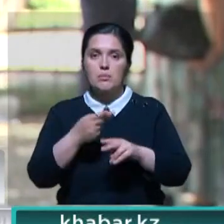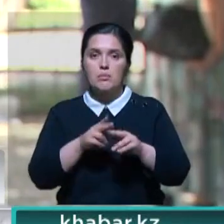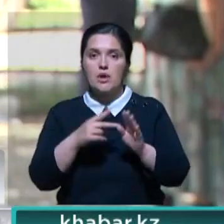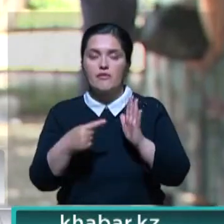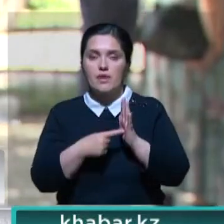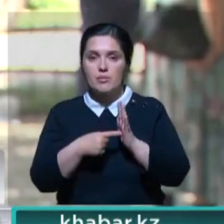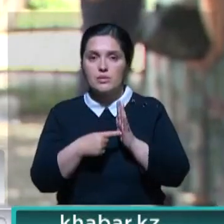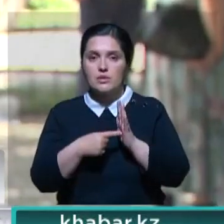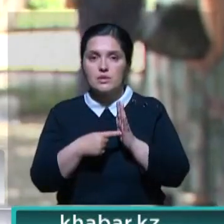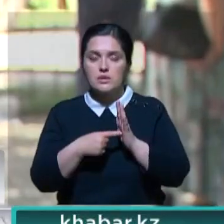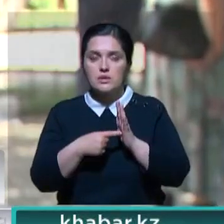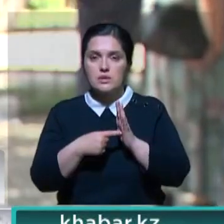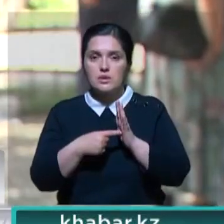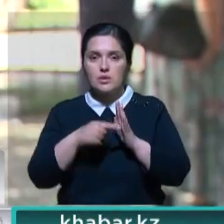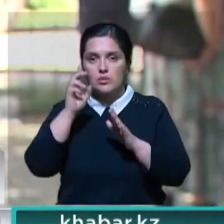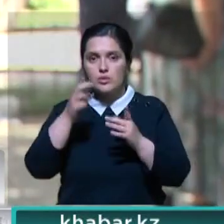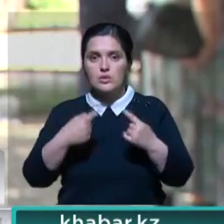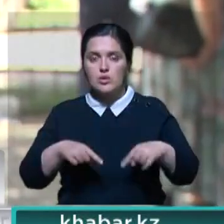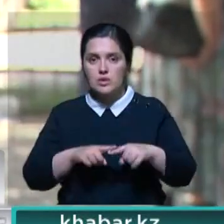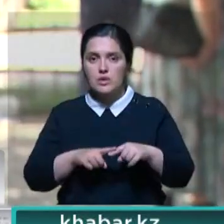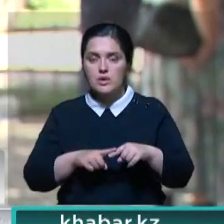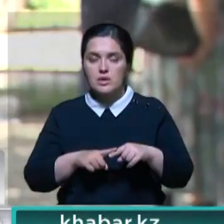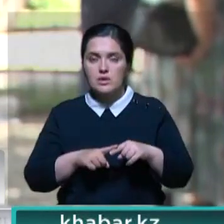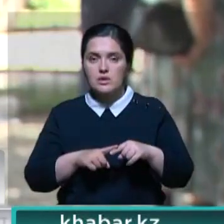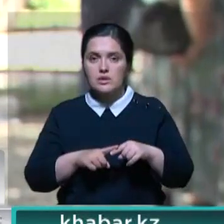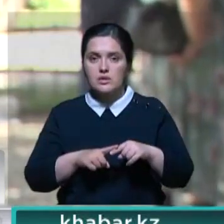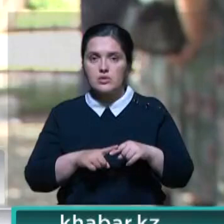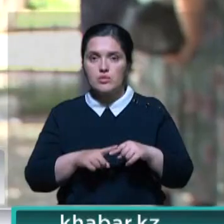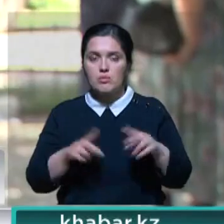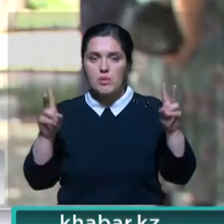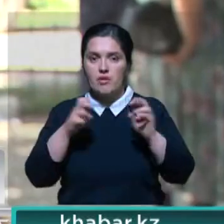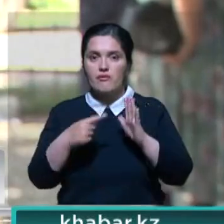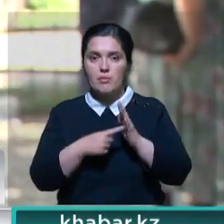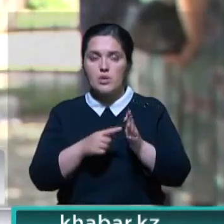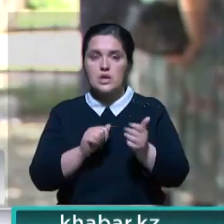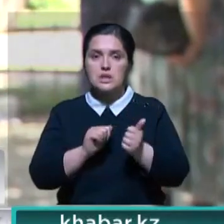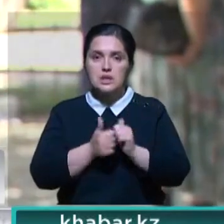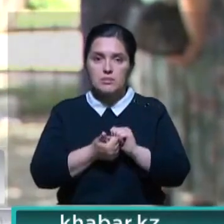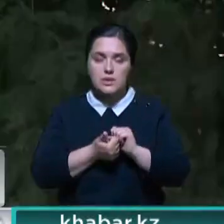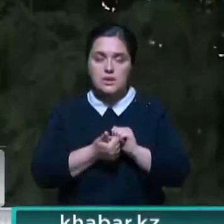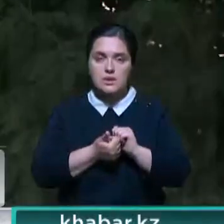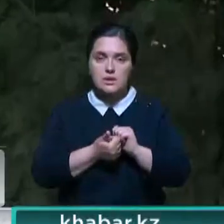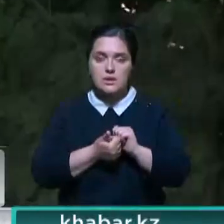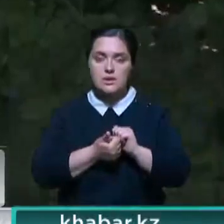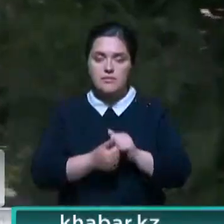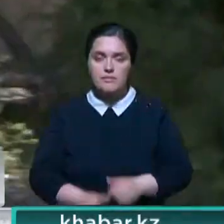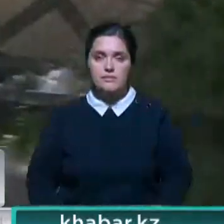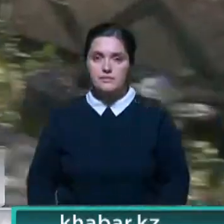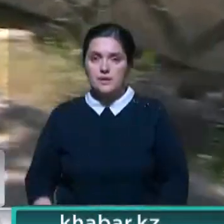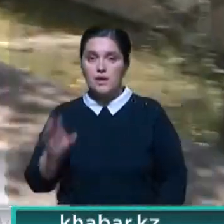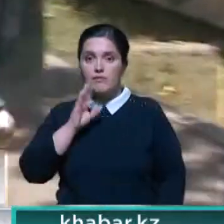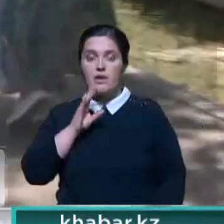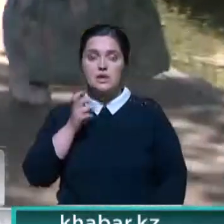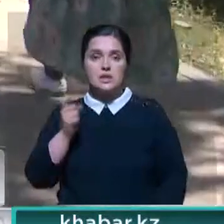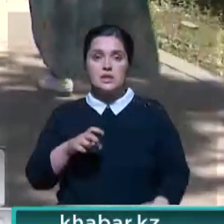вопрос перед госорганом касательно того, чтобы рассмотреть вопрос замены магистральной сети. Однако вода не